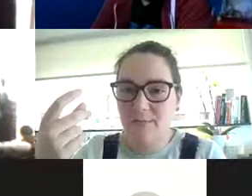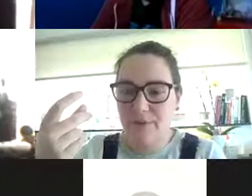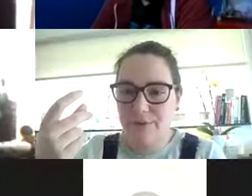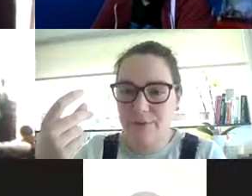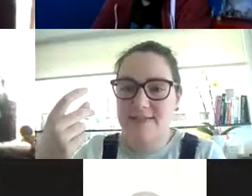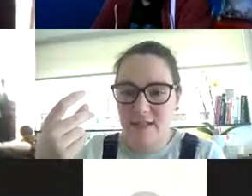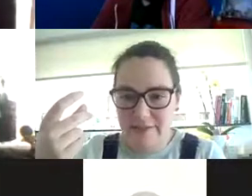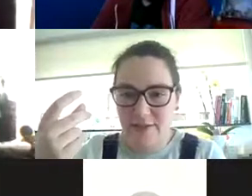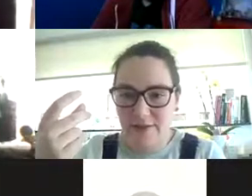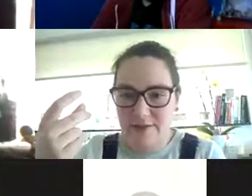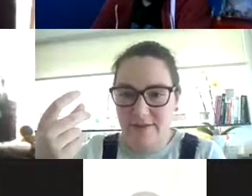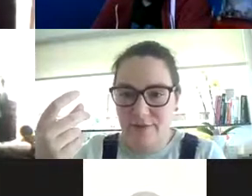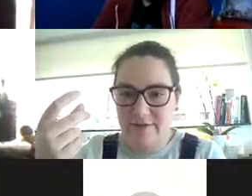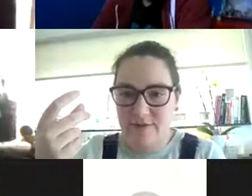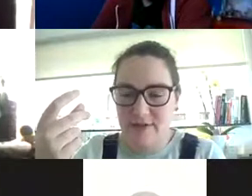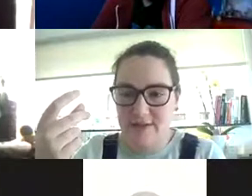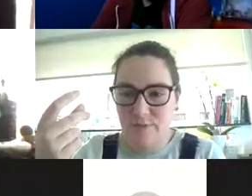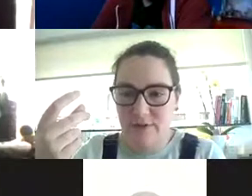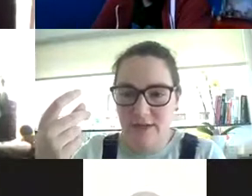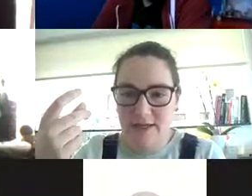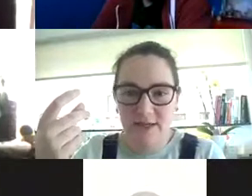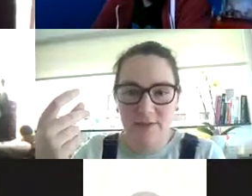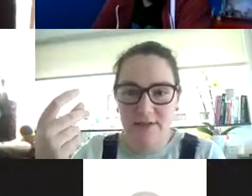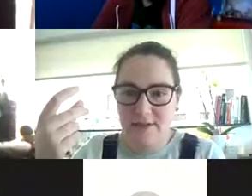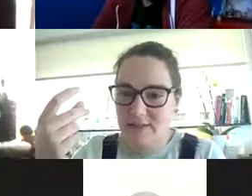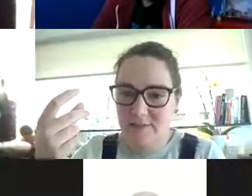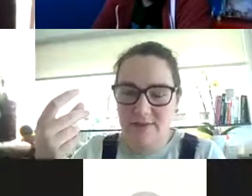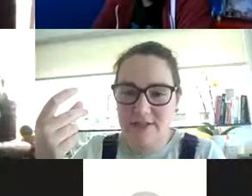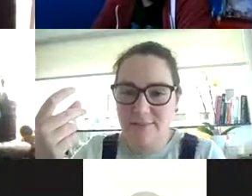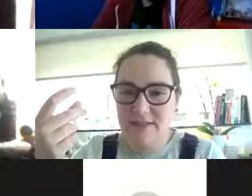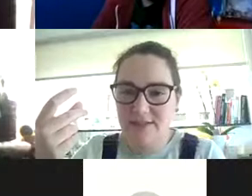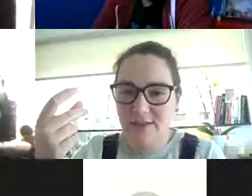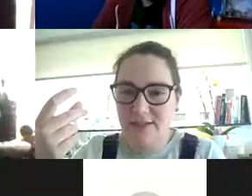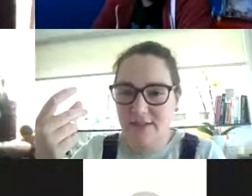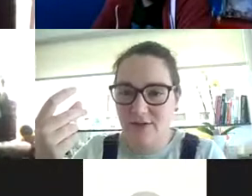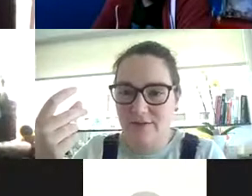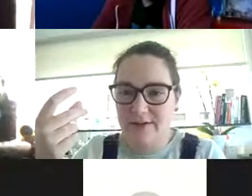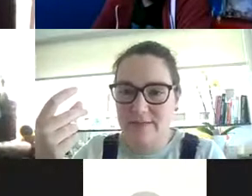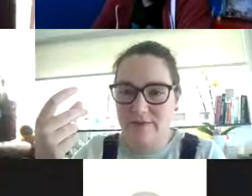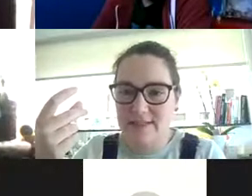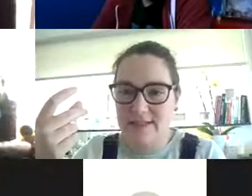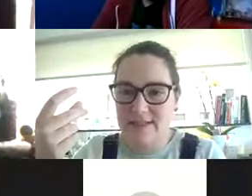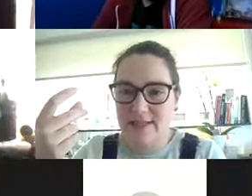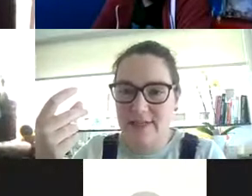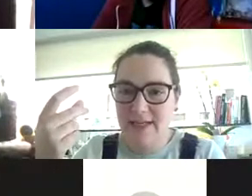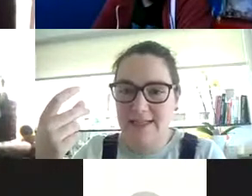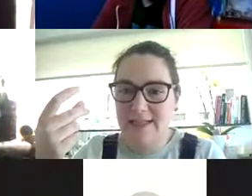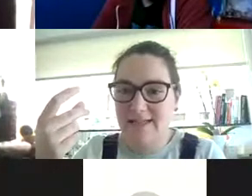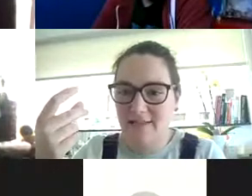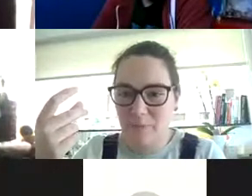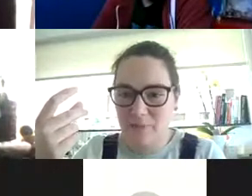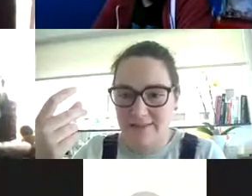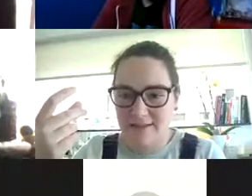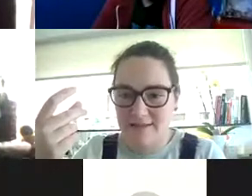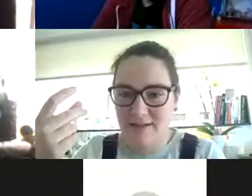alle animatoren ook zelf in quarantaine of in isolatie moeten. En ik weet niet, er zijn hier meer verschillende mensen die al een keer in quarantaine of isolatie gezeten hebben. Ik denk